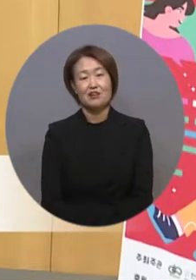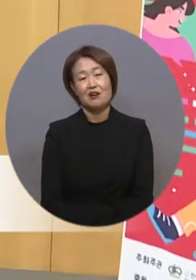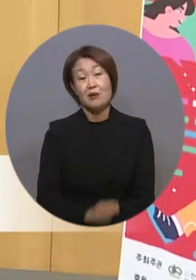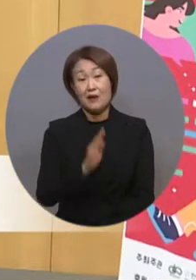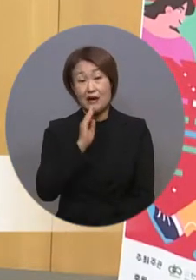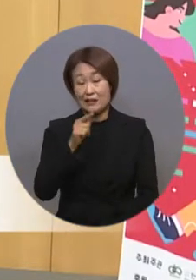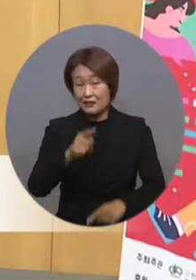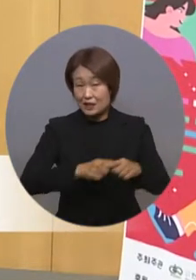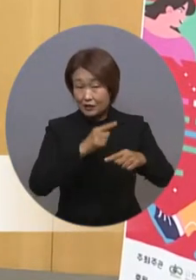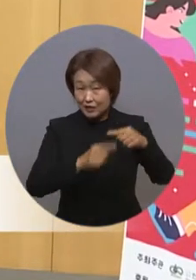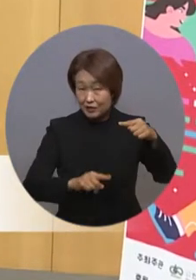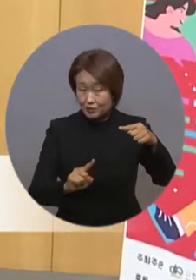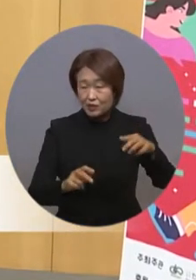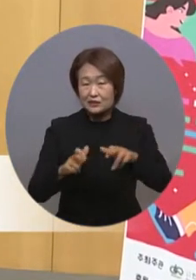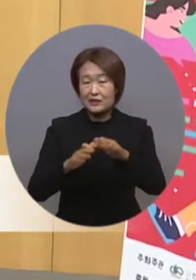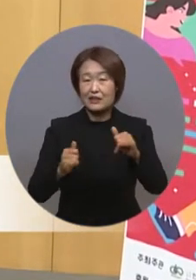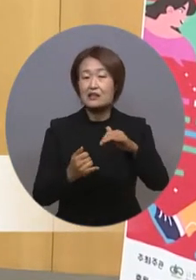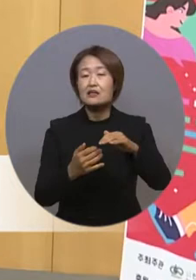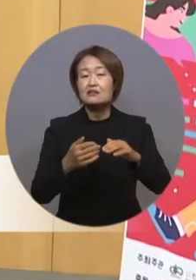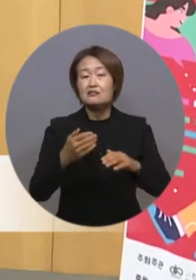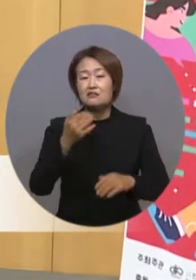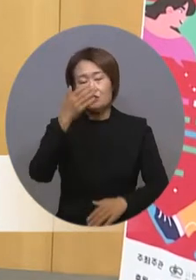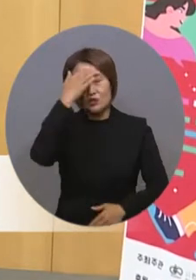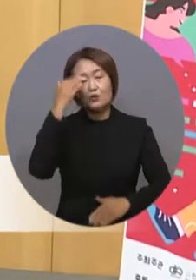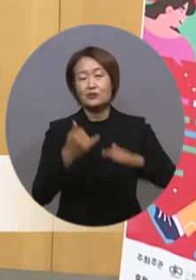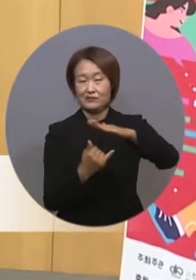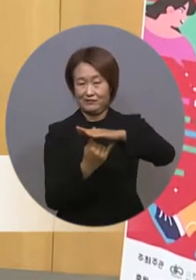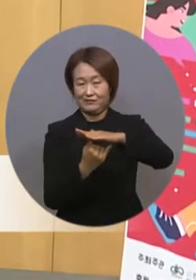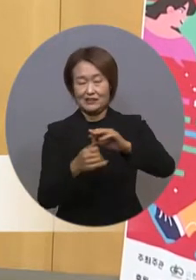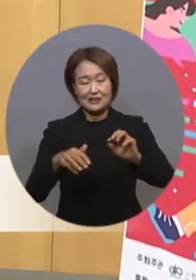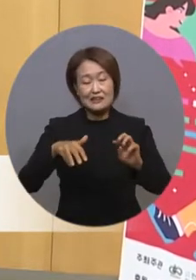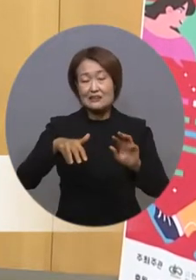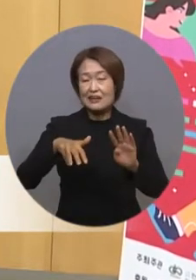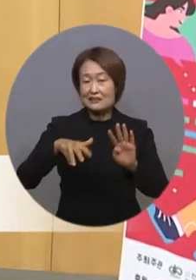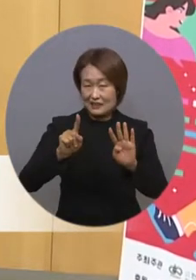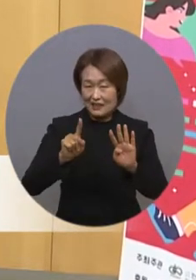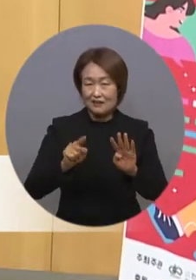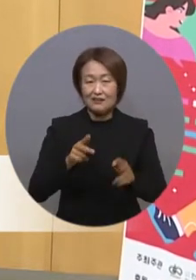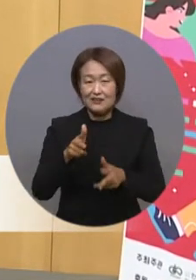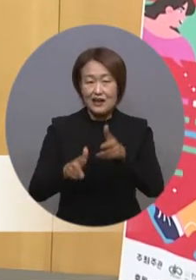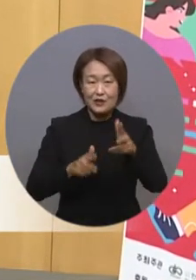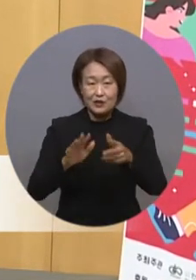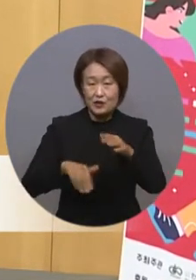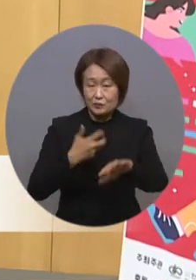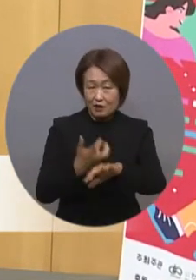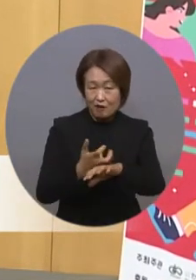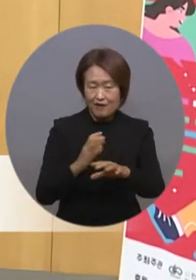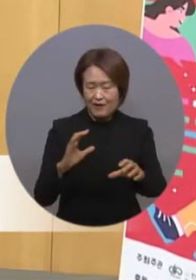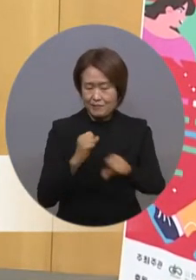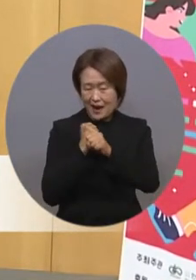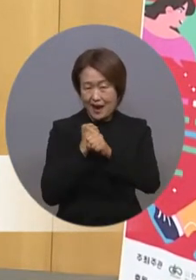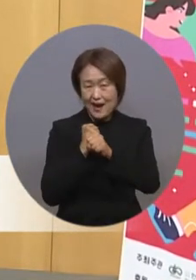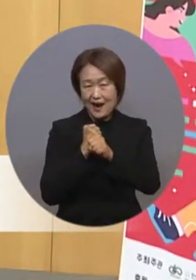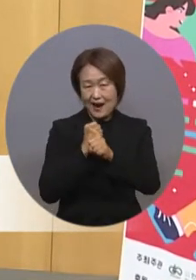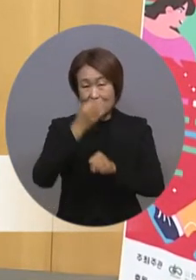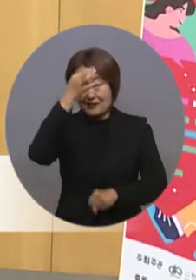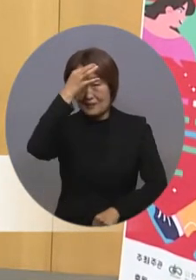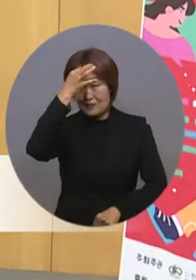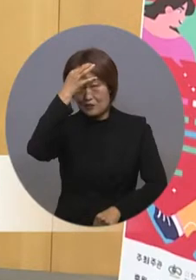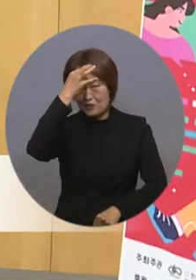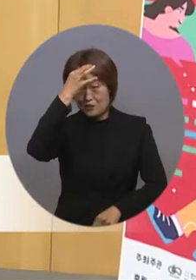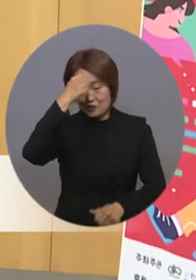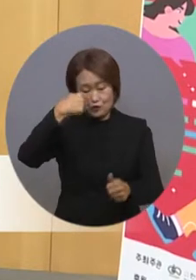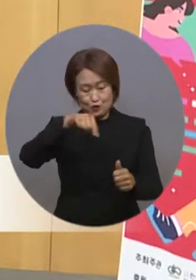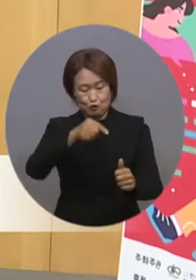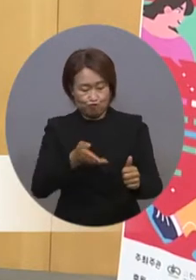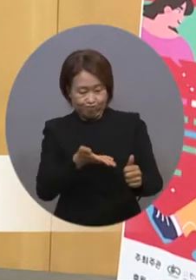대회는요, 저희 장애인 청소년들에게 이제 4차 산업혁명의 핵심 기술인 코딩 관련 기술을 이제 교육을 하고